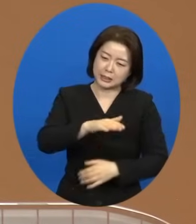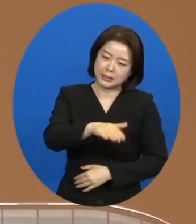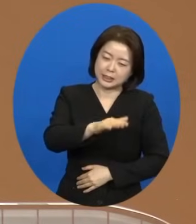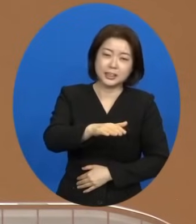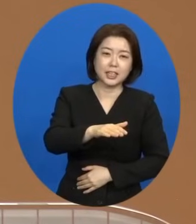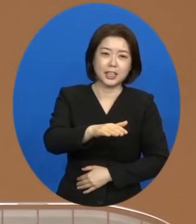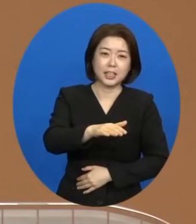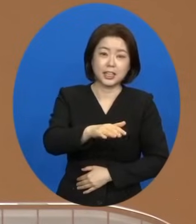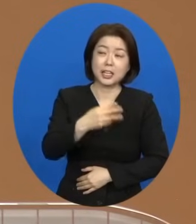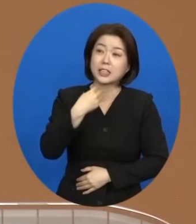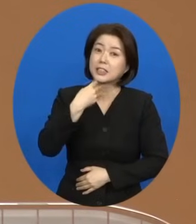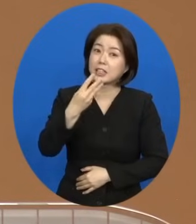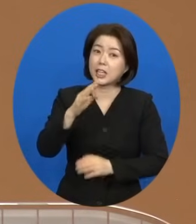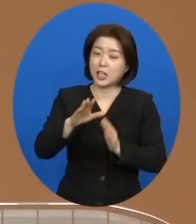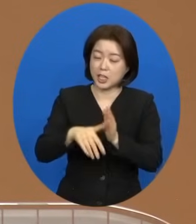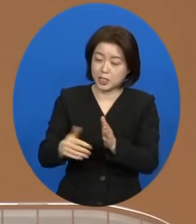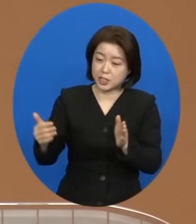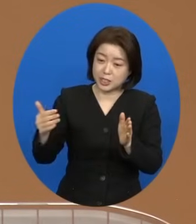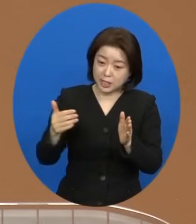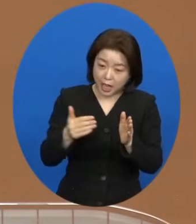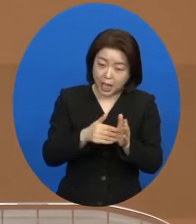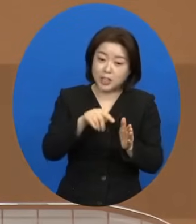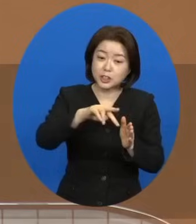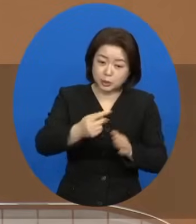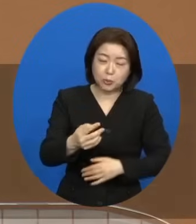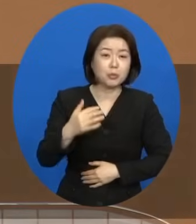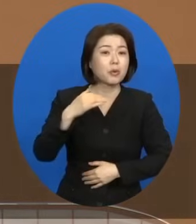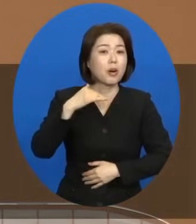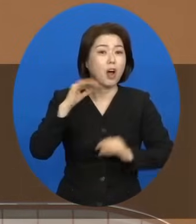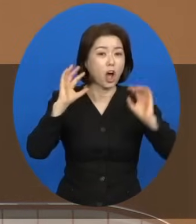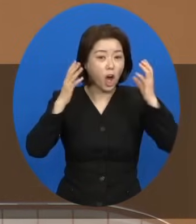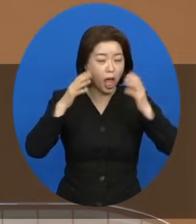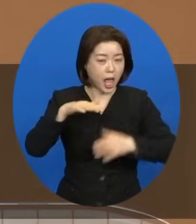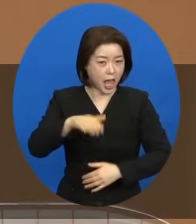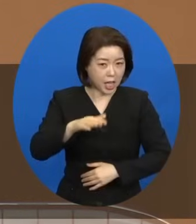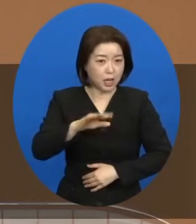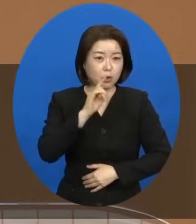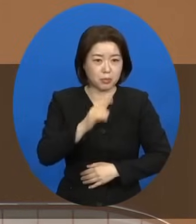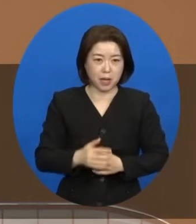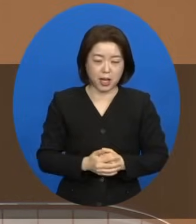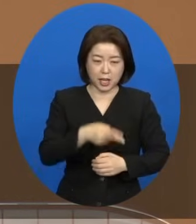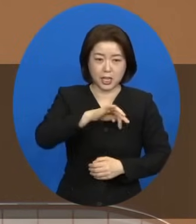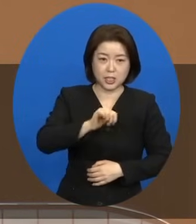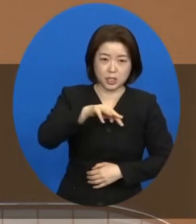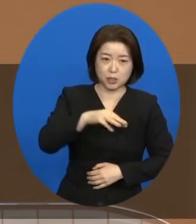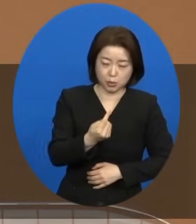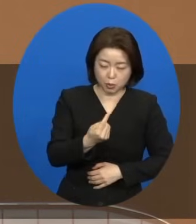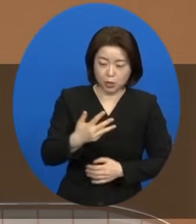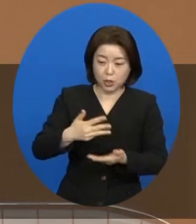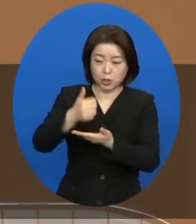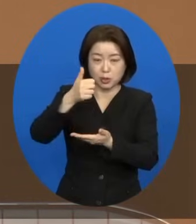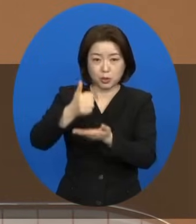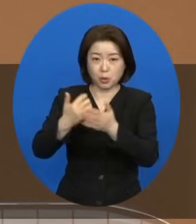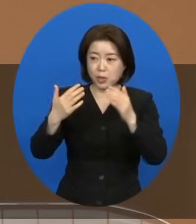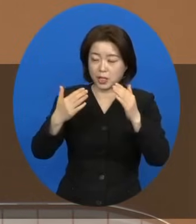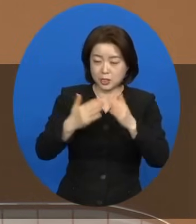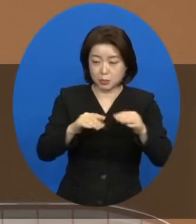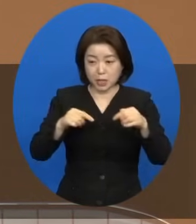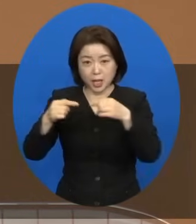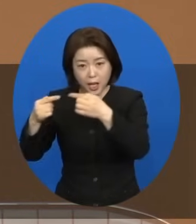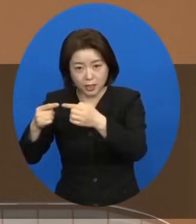세살이 되었어도 어리다 이렇게 표현을 합니다 24절에 실로 여호와의 집에 나아갔는데 아이가 어떻다고요